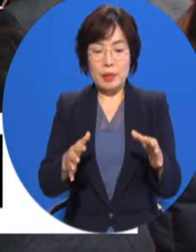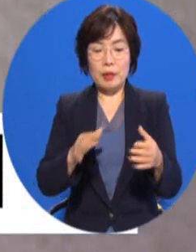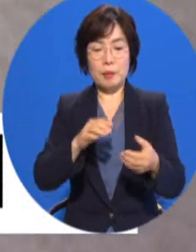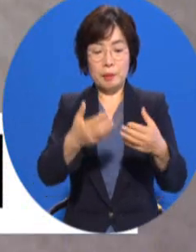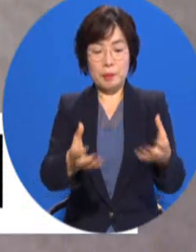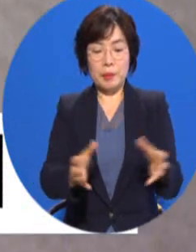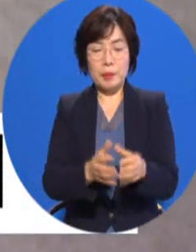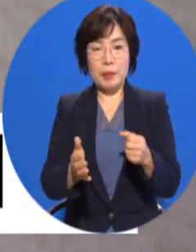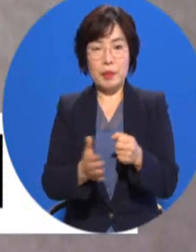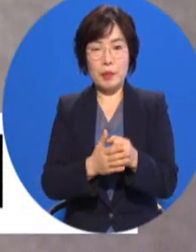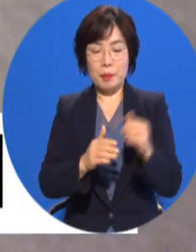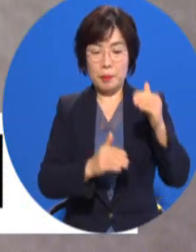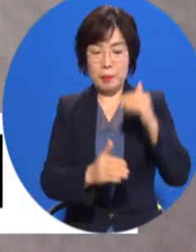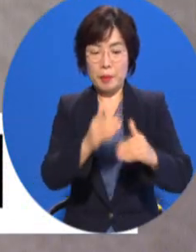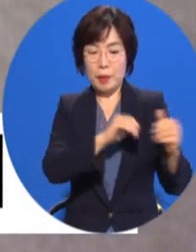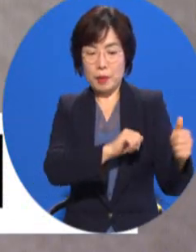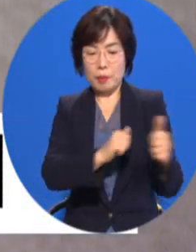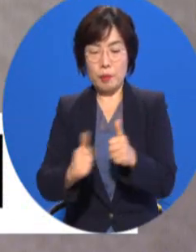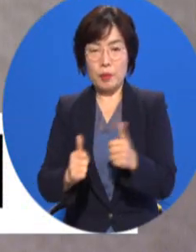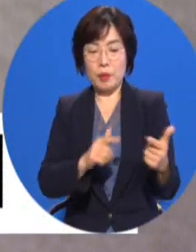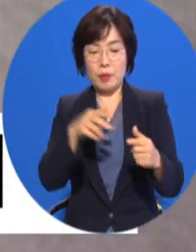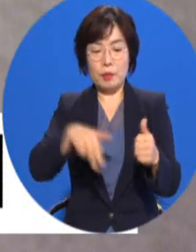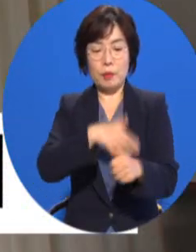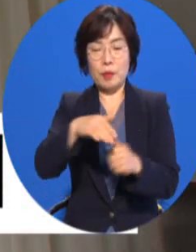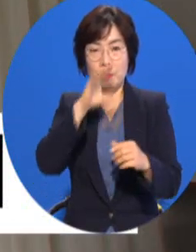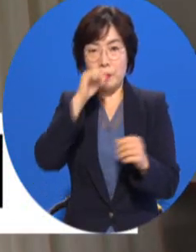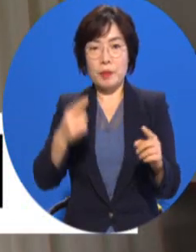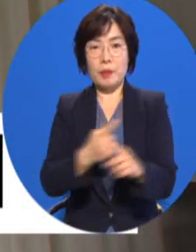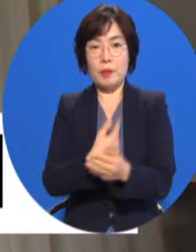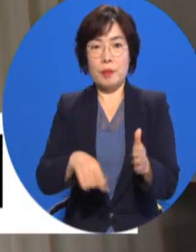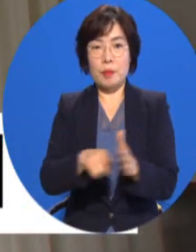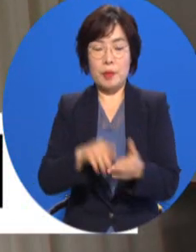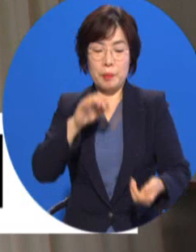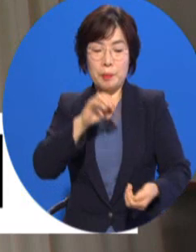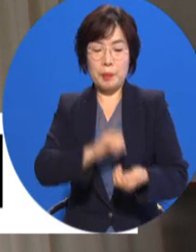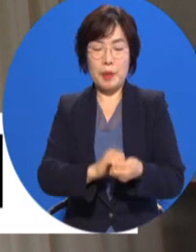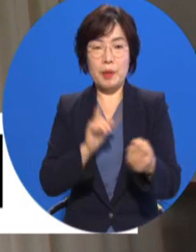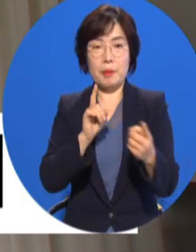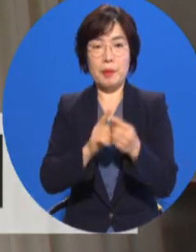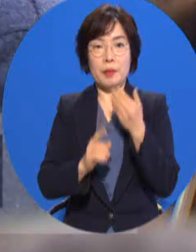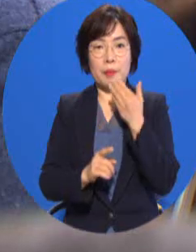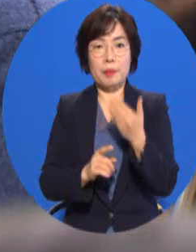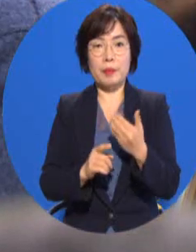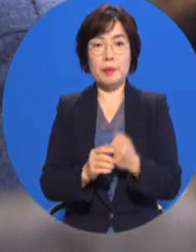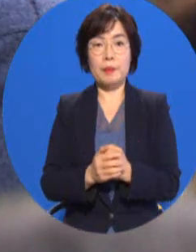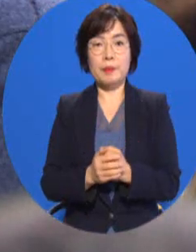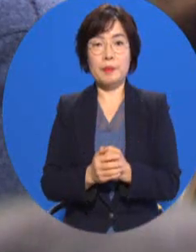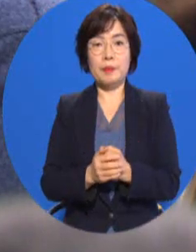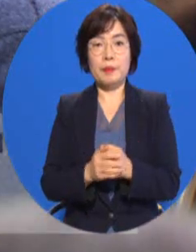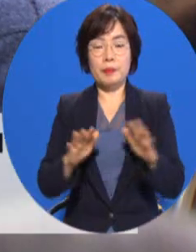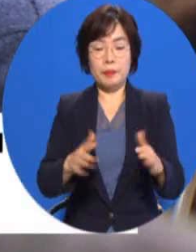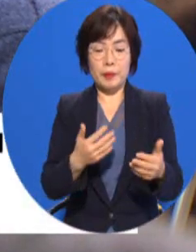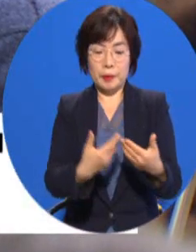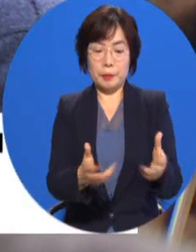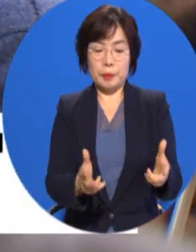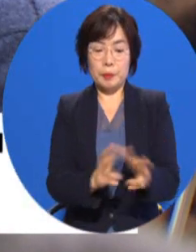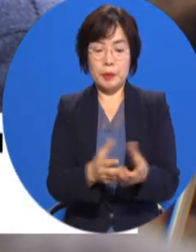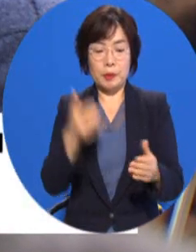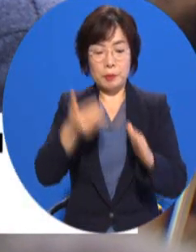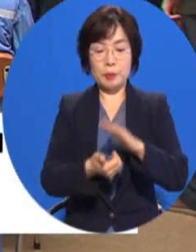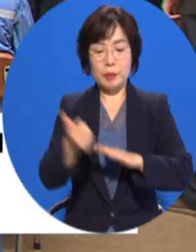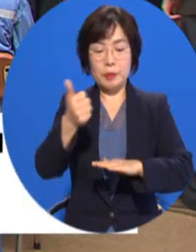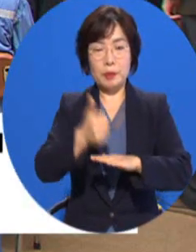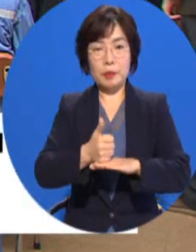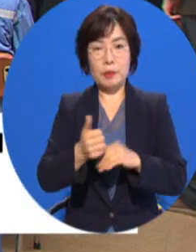보니 층층이 쌓여왔던 환경 문제를 해결하는 데 한계가 있을 수 있다는 겁니다. 또 이번 협의체 성과를 되새겨볼